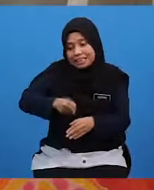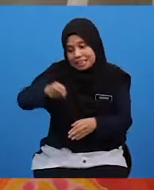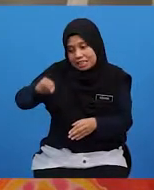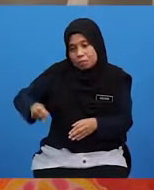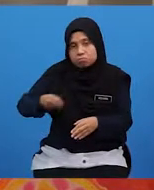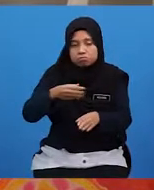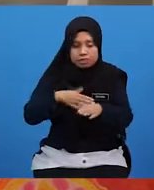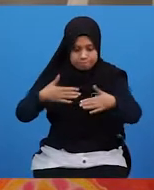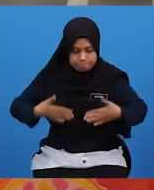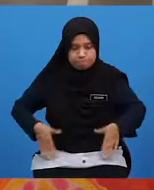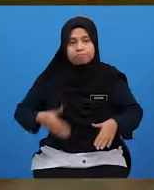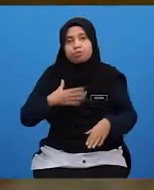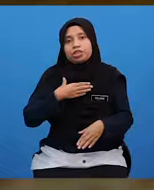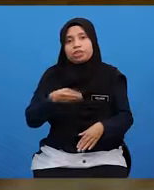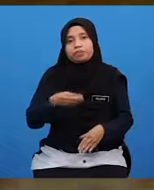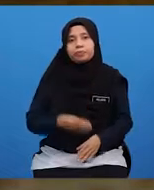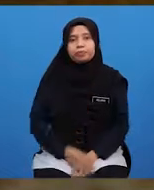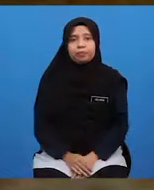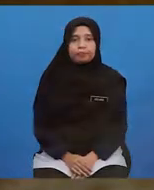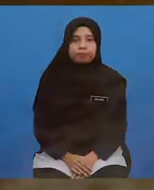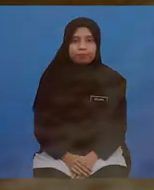pada kain putih.